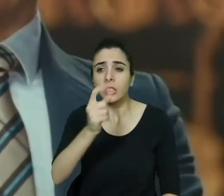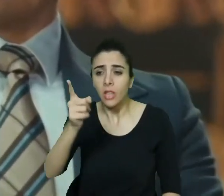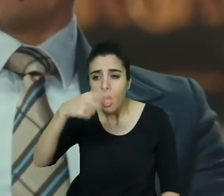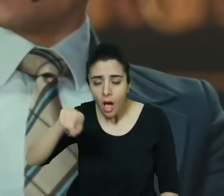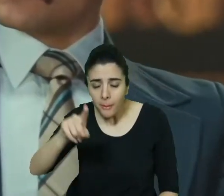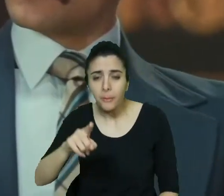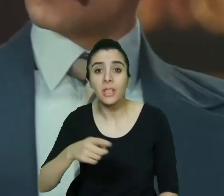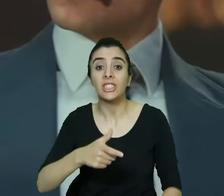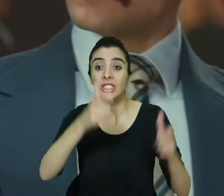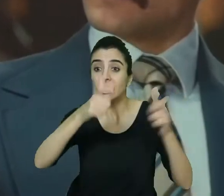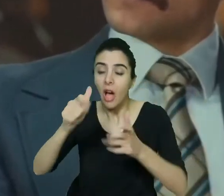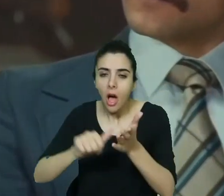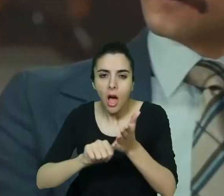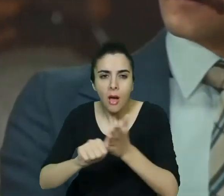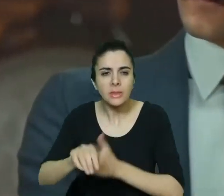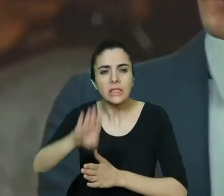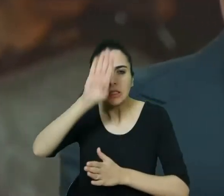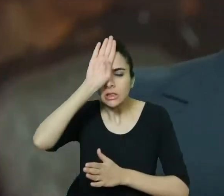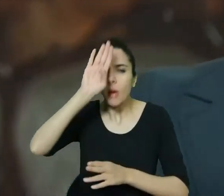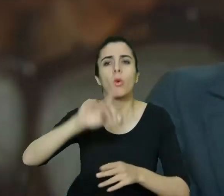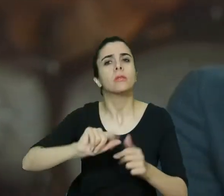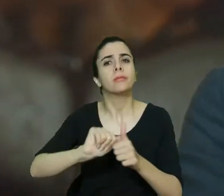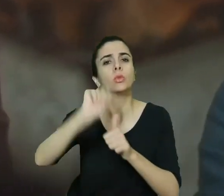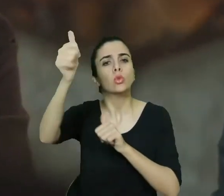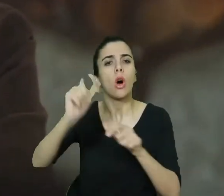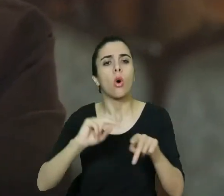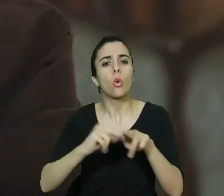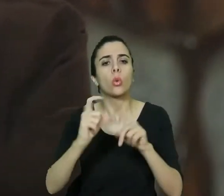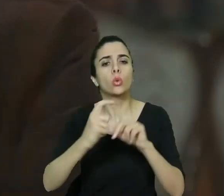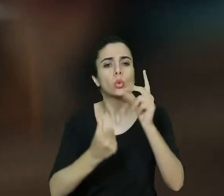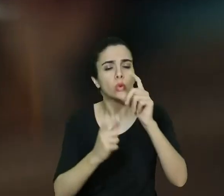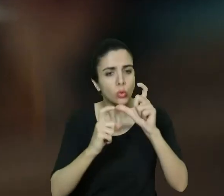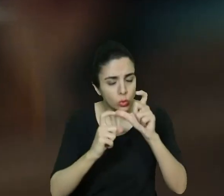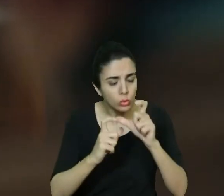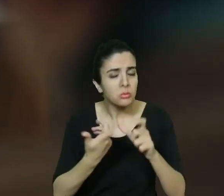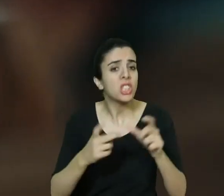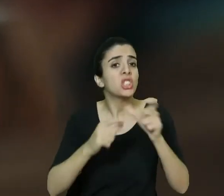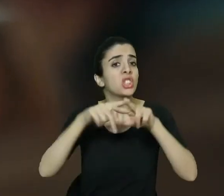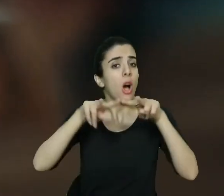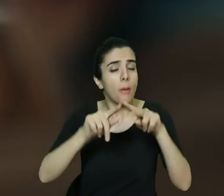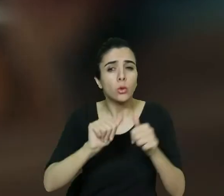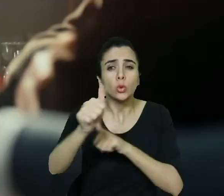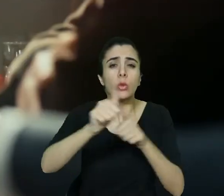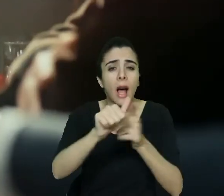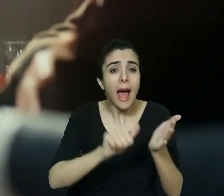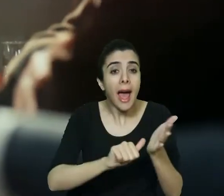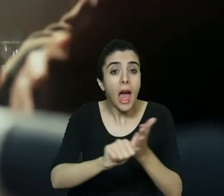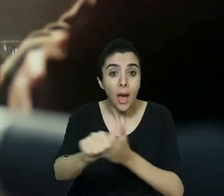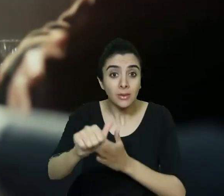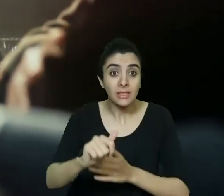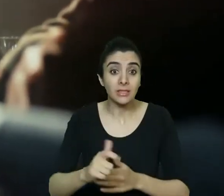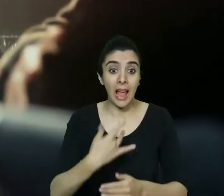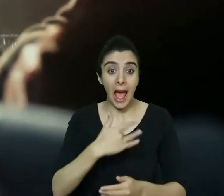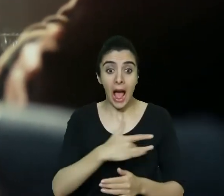kasabalardan şehirlere, İstanbul'dan Kudüs'e, Şam'dan Saraybosna'ya kadar toprağın altından üstüne